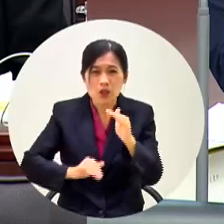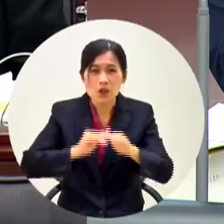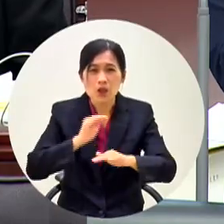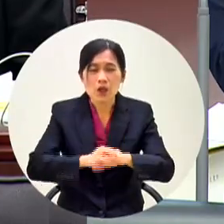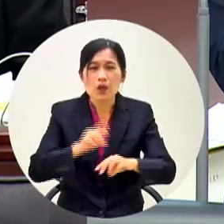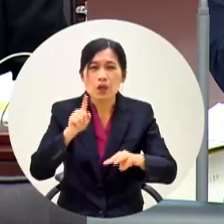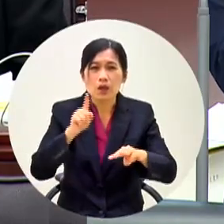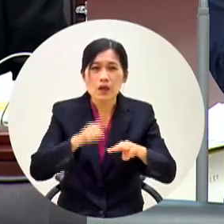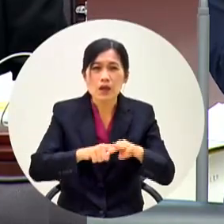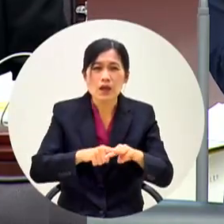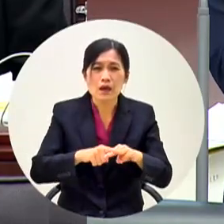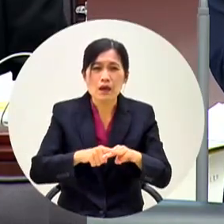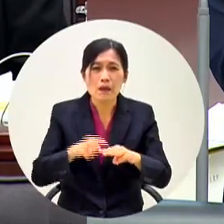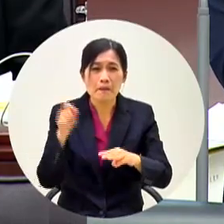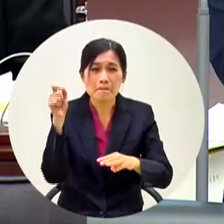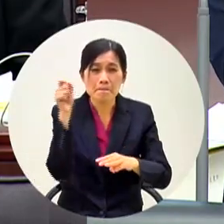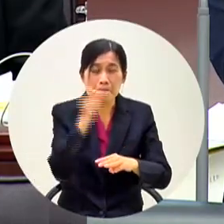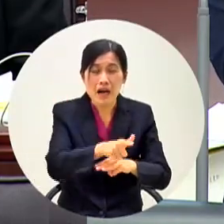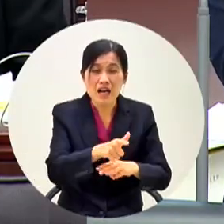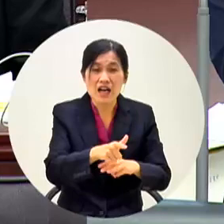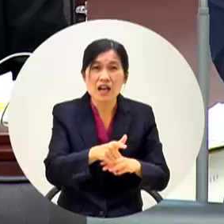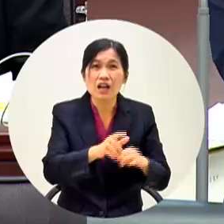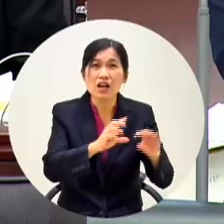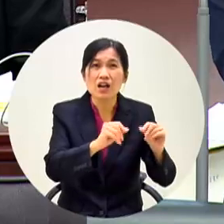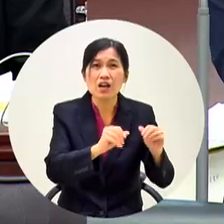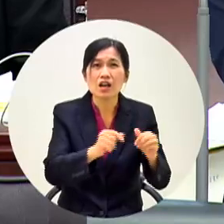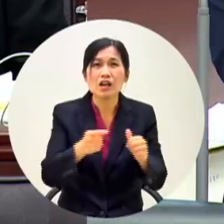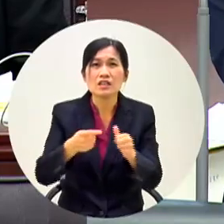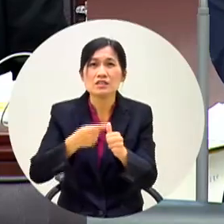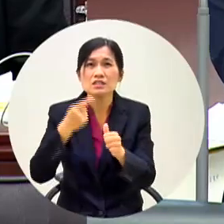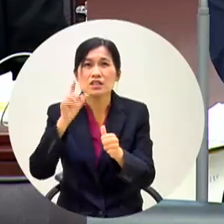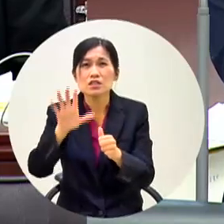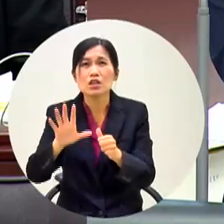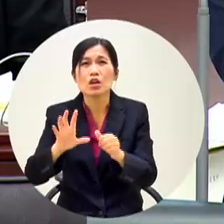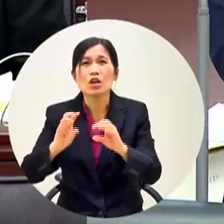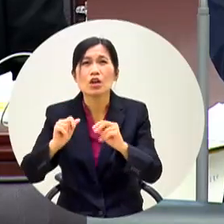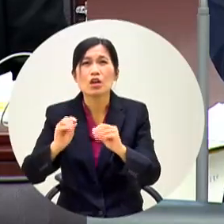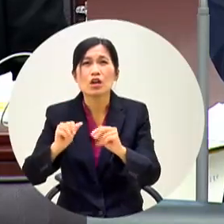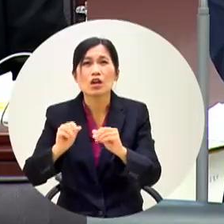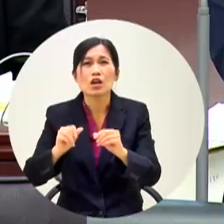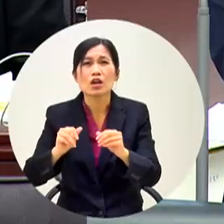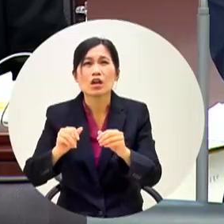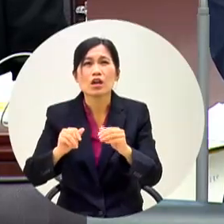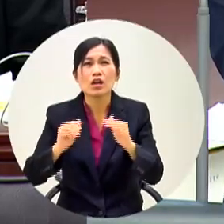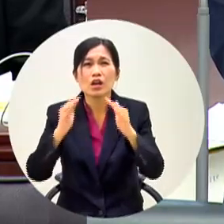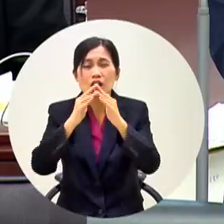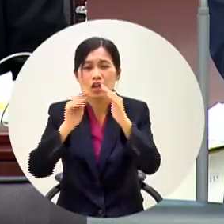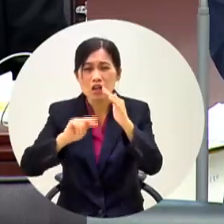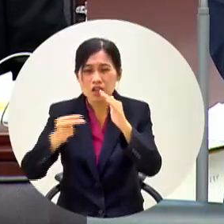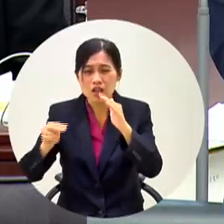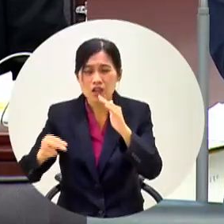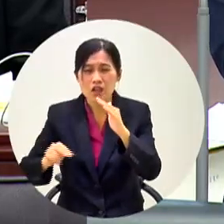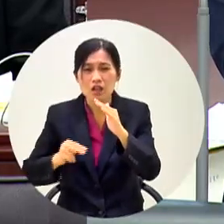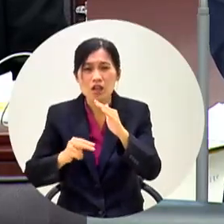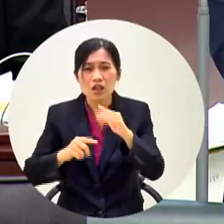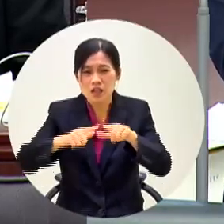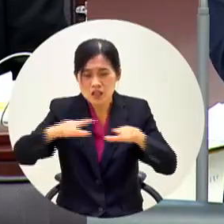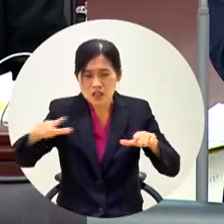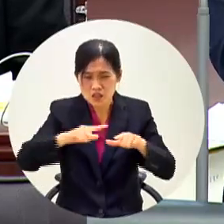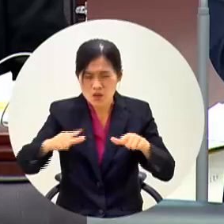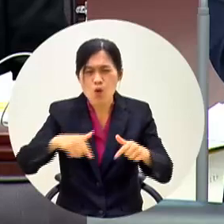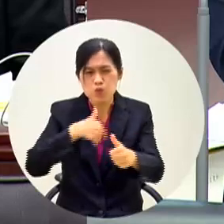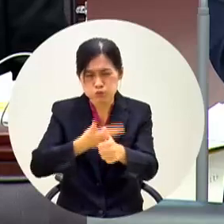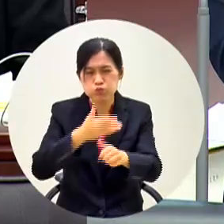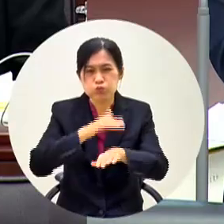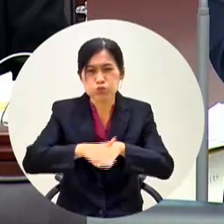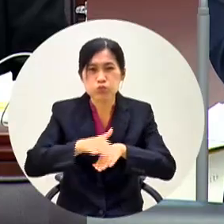高啦。所以庙边 先有土地才能谈其他一切。 我一定要那庙那个起起来，阿姨的空间 space 我都会留给他，这个请议员